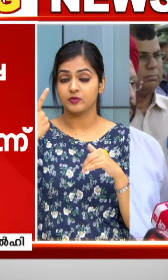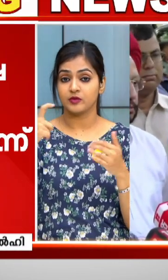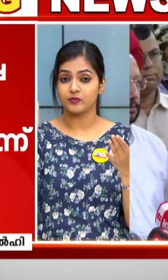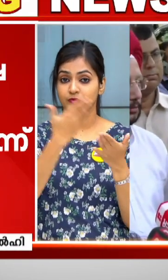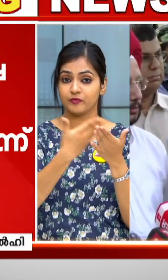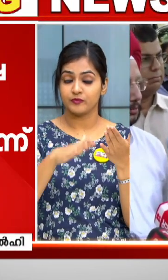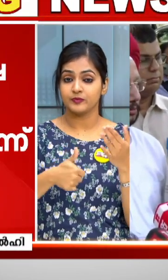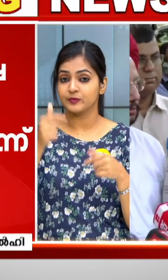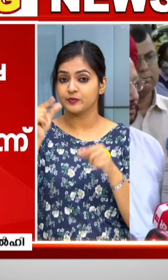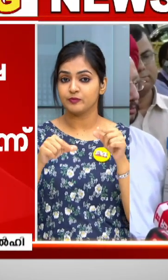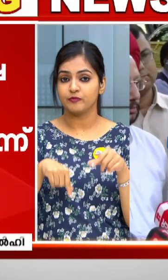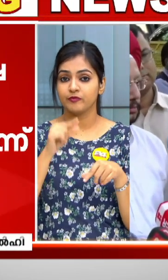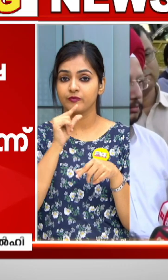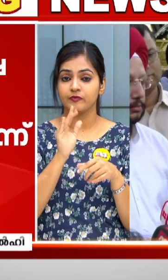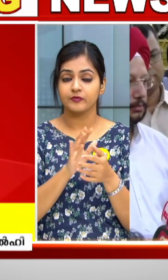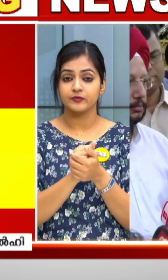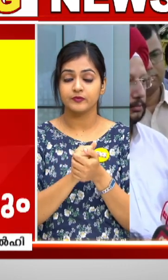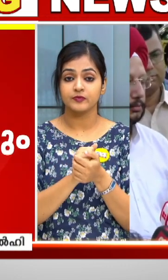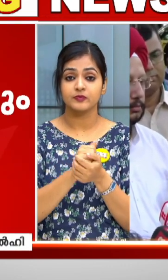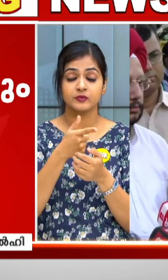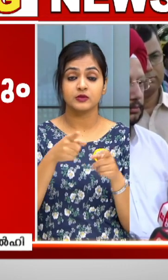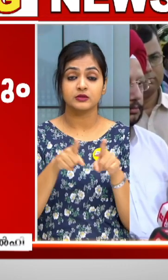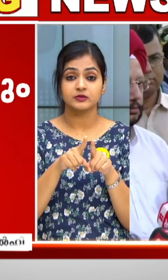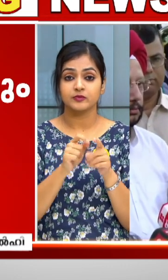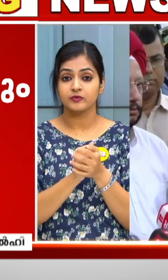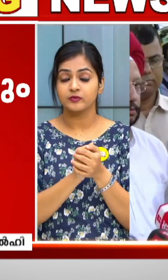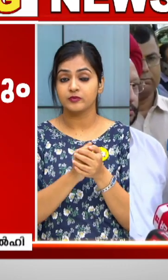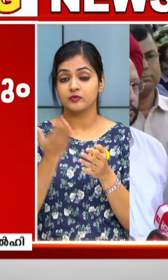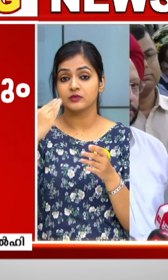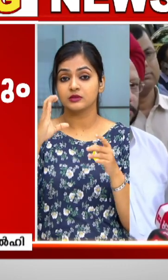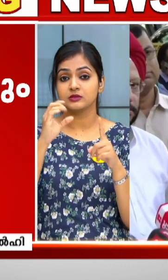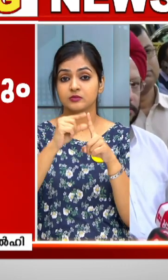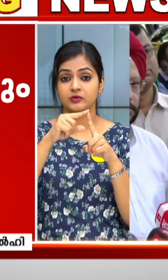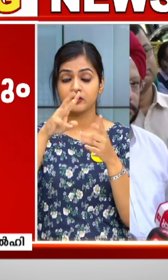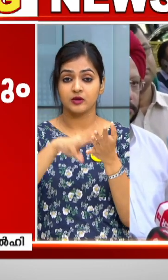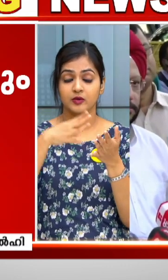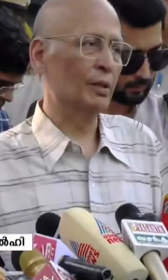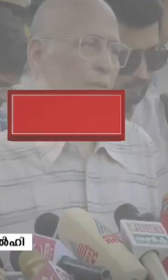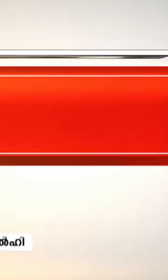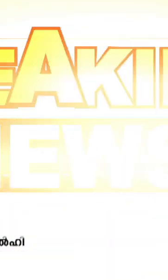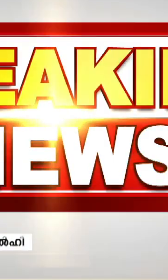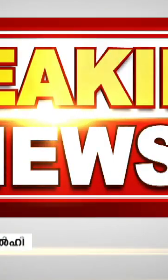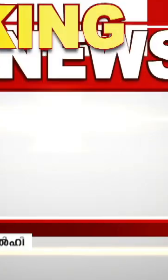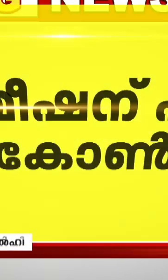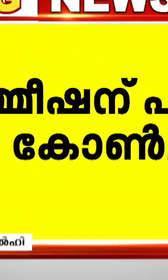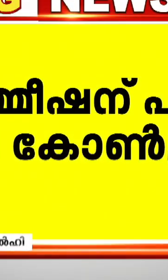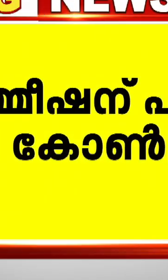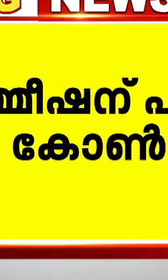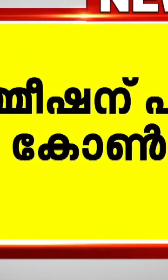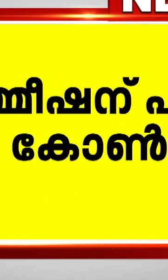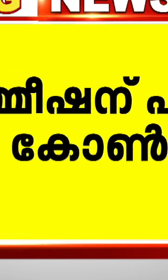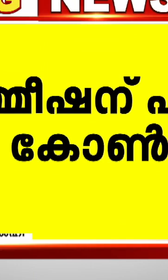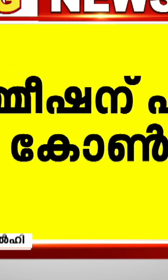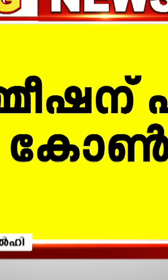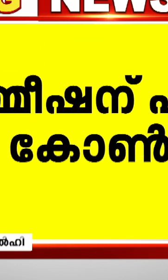നേതാക്കൾ പ്രതികരിച്ചിരിക്കുന്നത്. ഇത്തരത്തിൽ നേരത്തെ CPIML പരാതി അയച്ചിരുന്നു തെരഞ്ഞെടുപ്പ് കമ്മീഷന്.